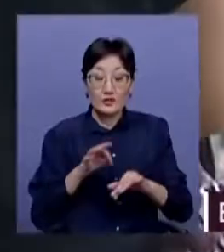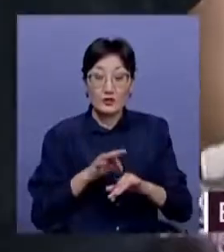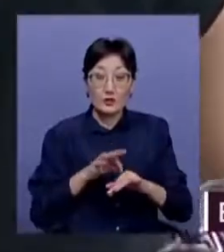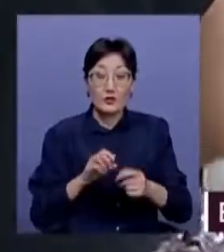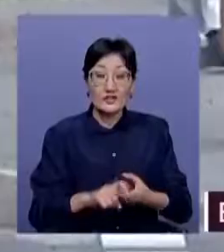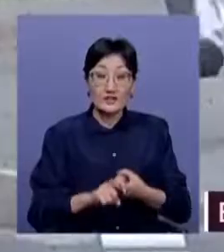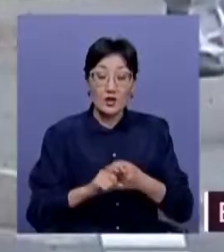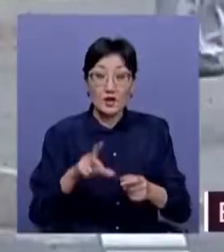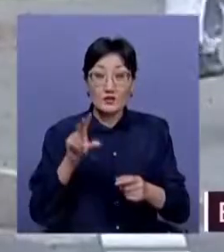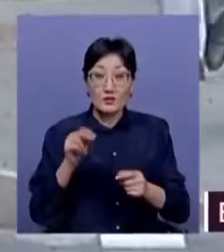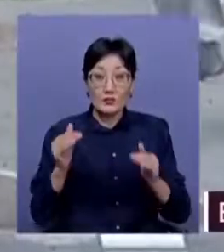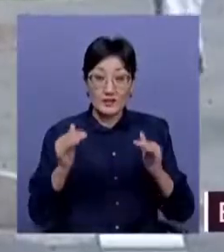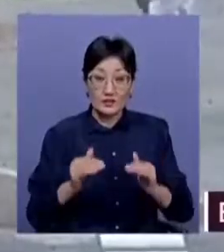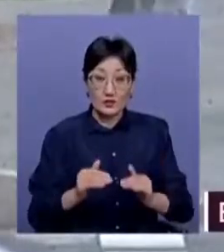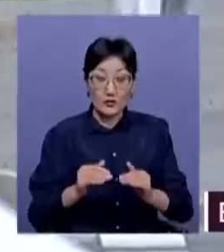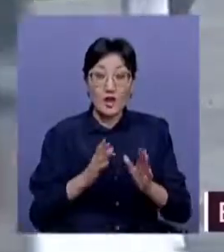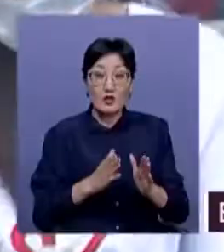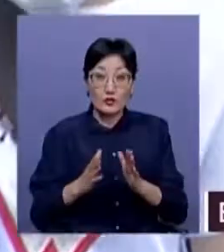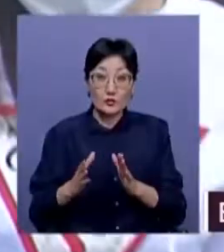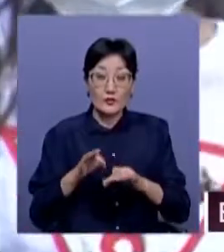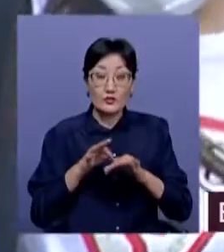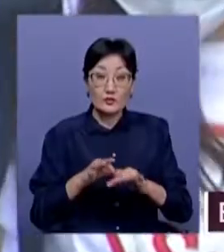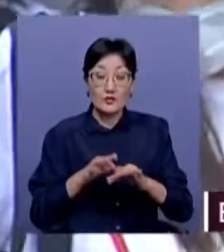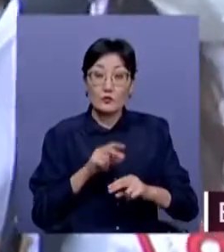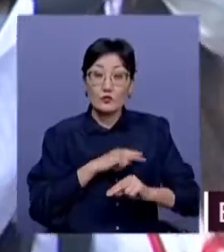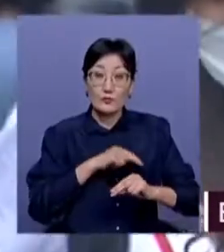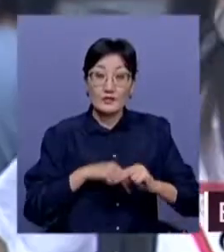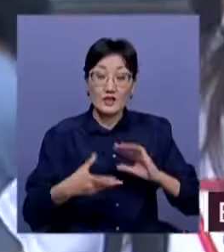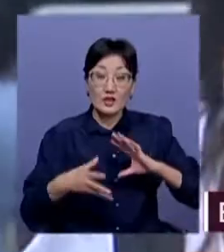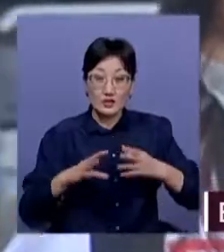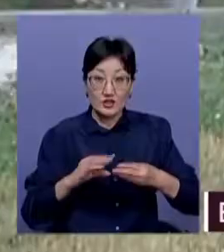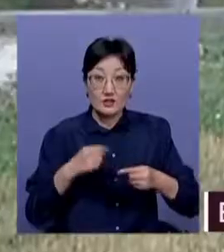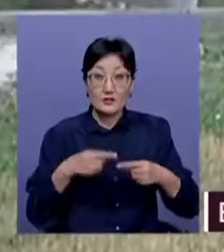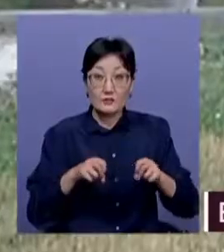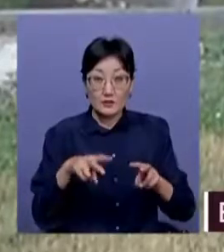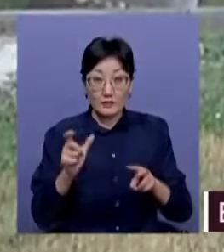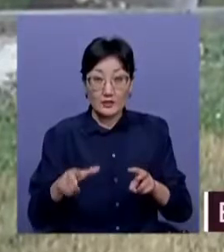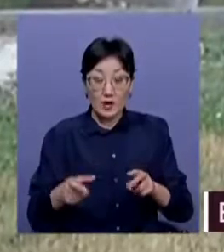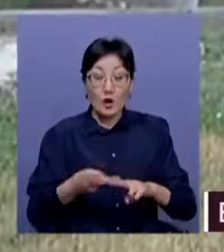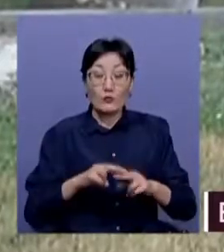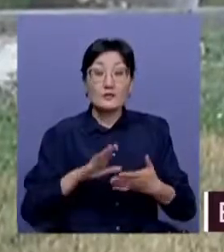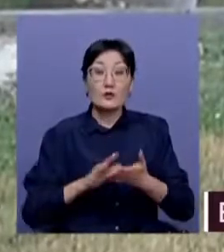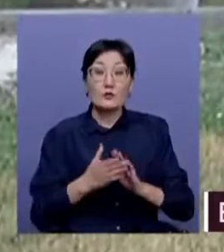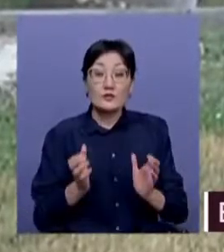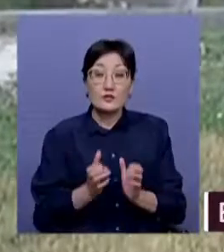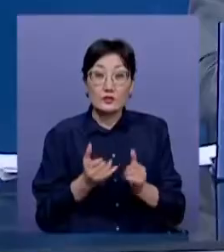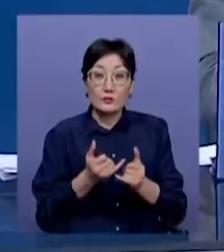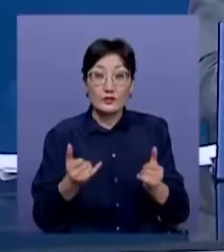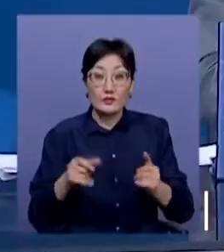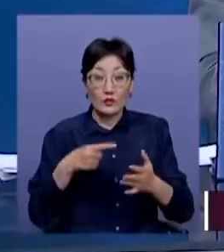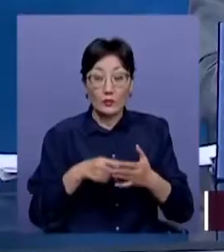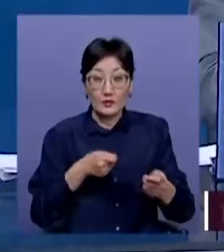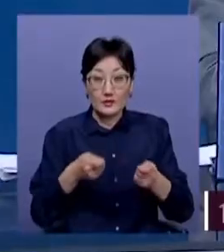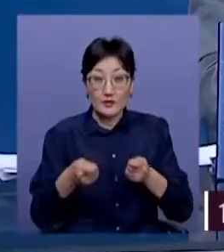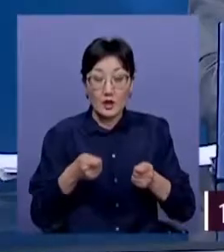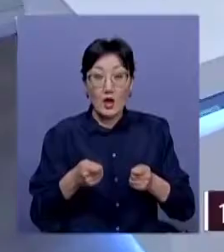ілмегіне іліккендер санының азаюы жүйелі түрде жүргізілген жұмыстардың жемісі дейді мамандар. Ал осы жағдайды сақтап қалу үшін қала